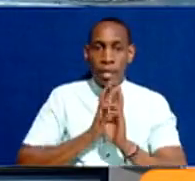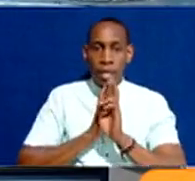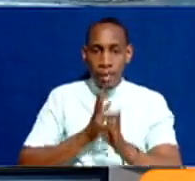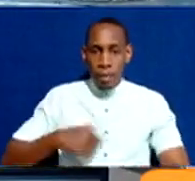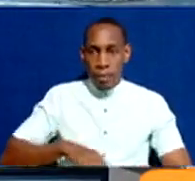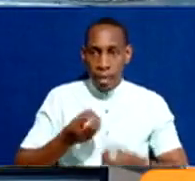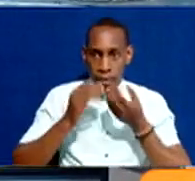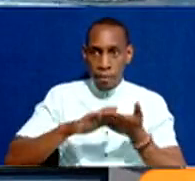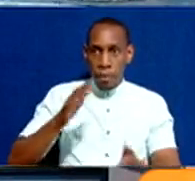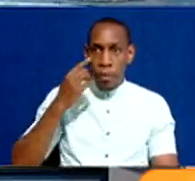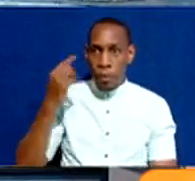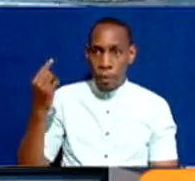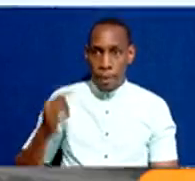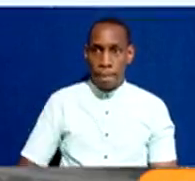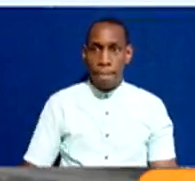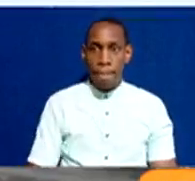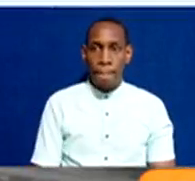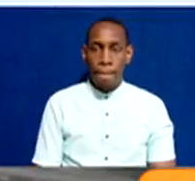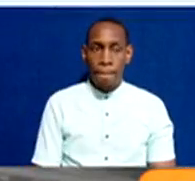Kashuri anatueleza zaidi.